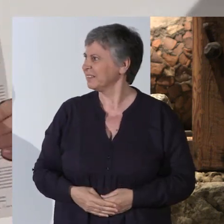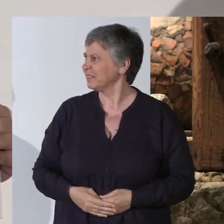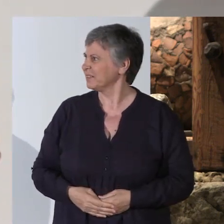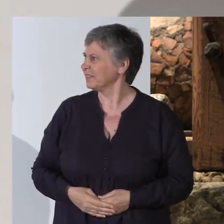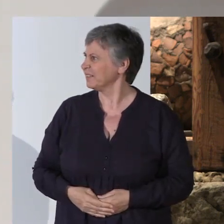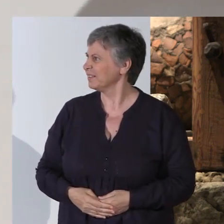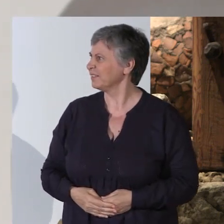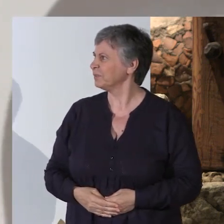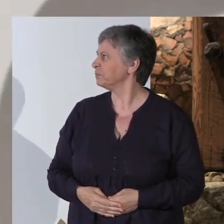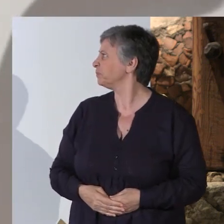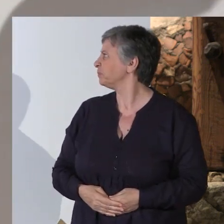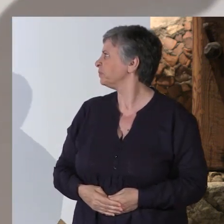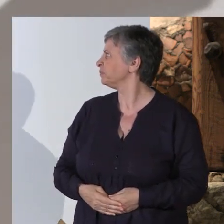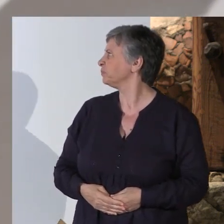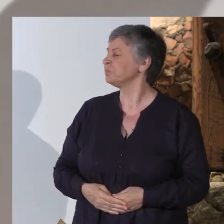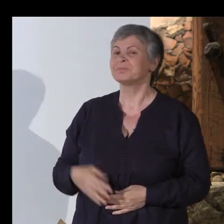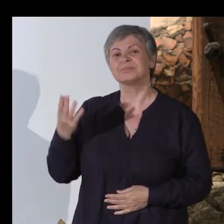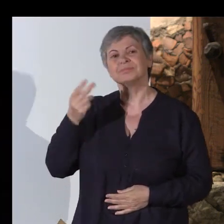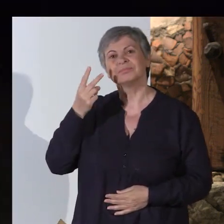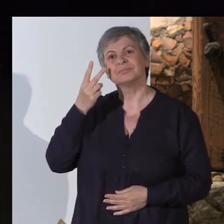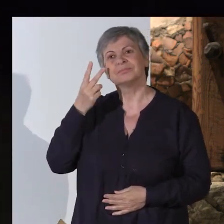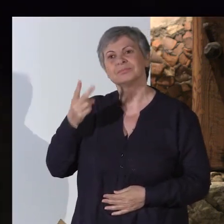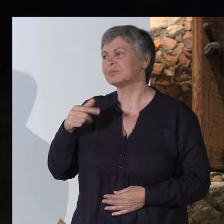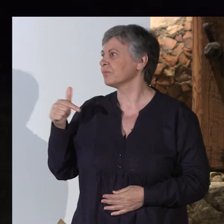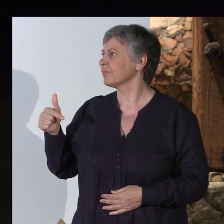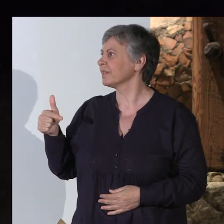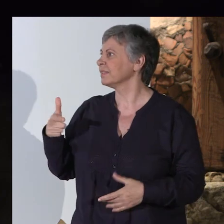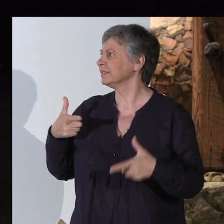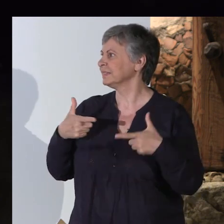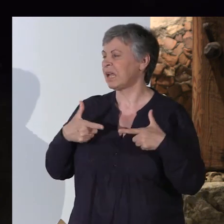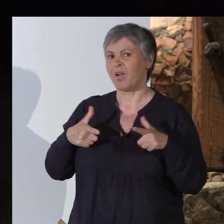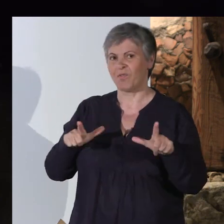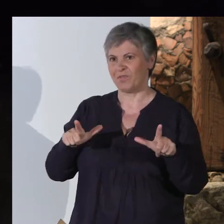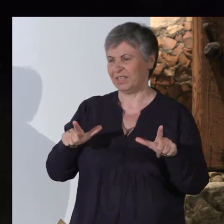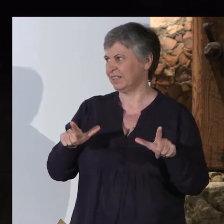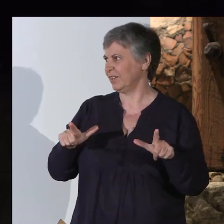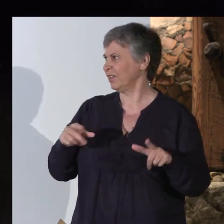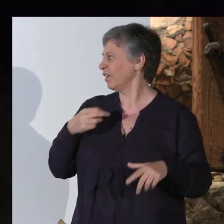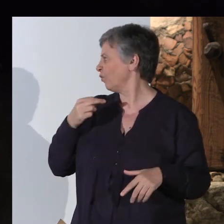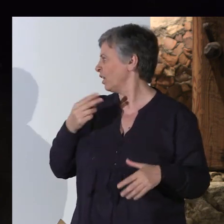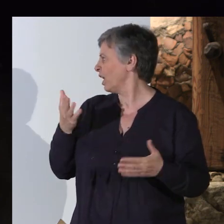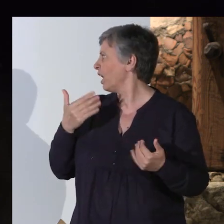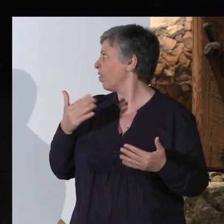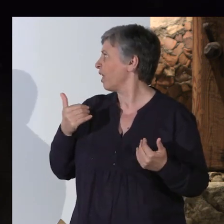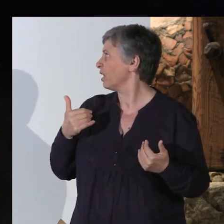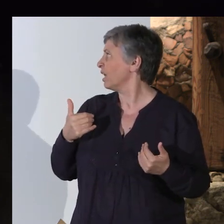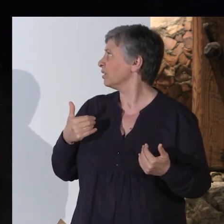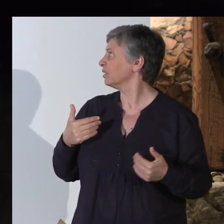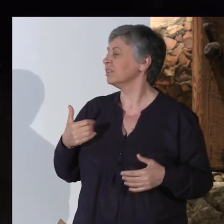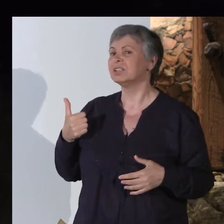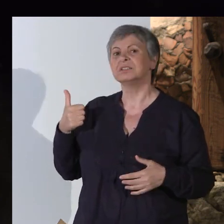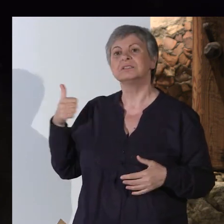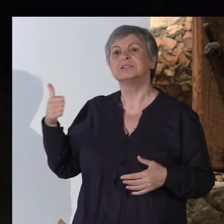ε θα παίξει ένα βίντεο κανονικά τώρα το οποίο δυστυχώς δεν έχει ήχο και στην ουσία περιγράφει αυτό που σας